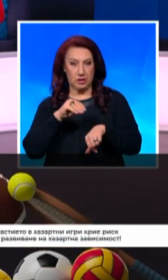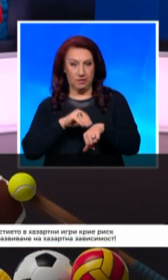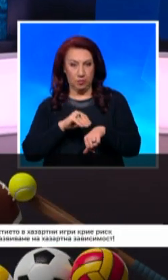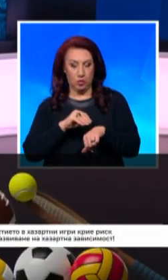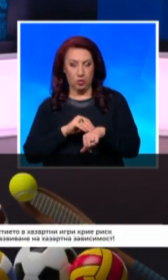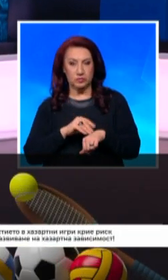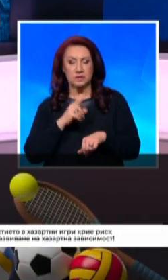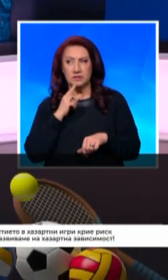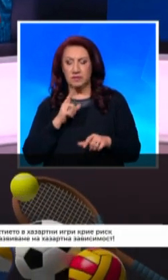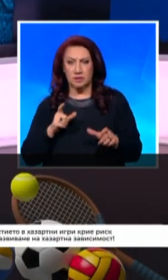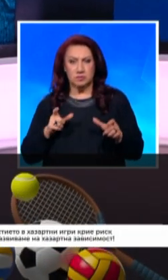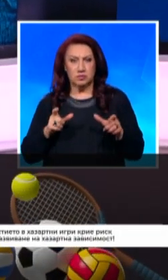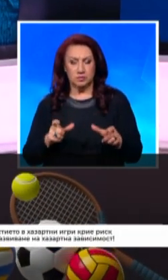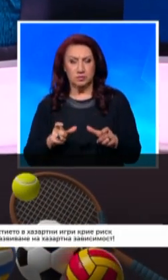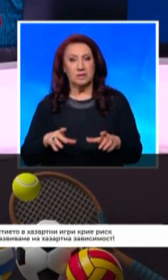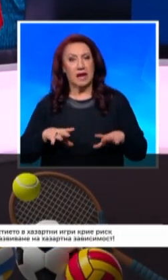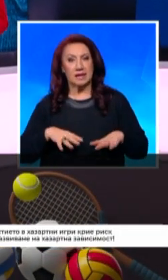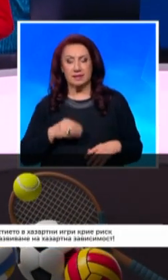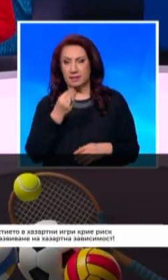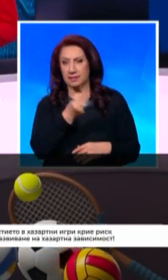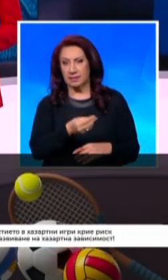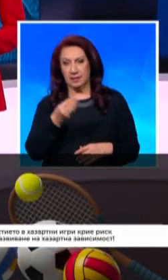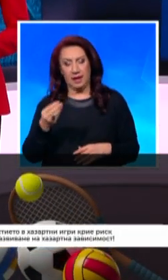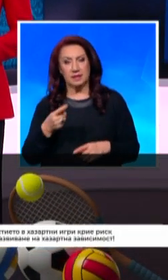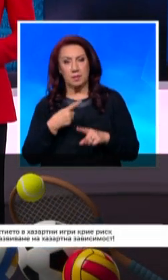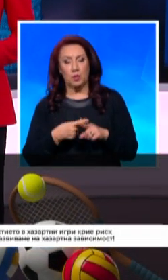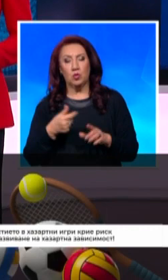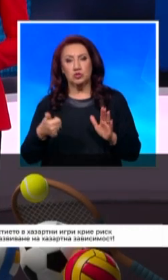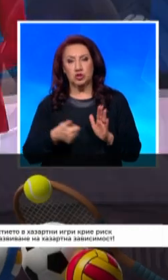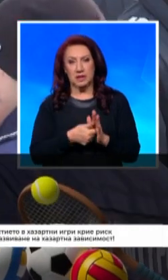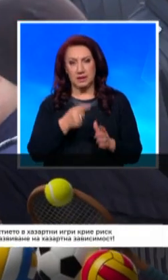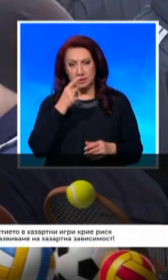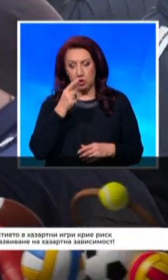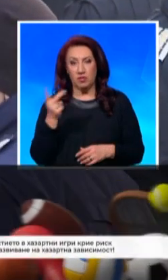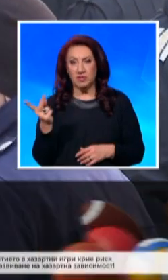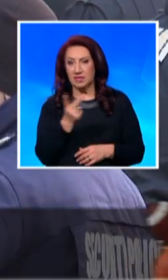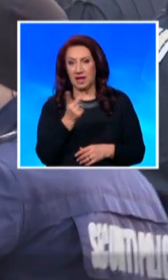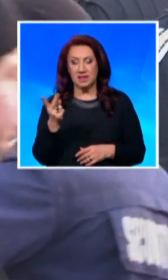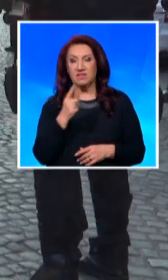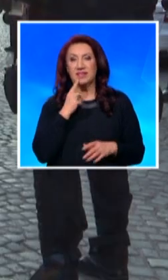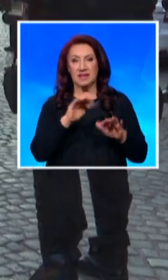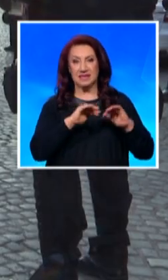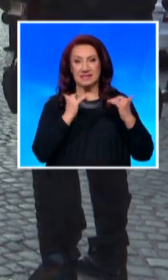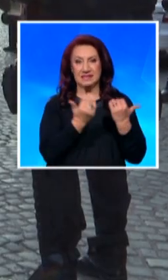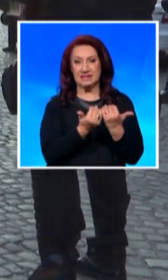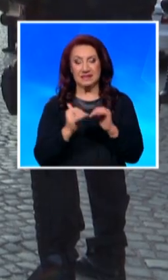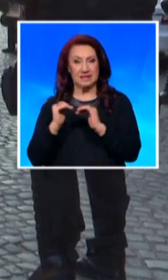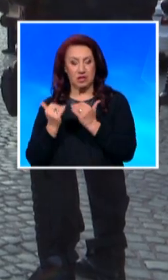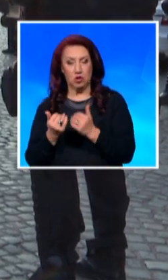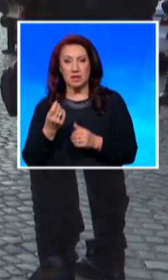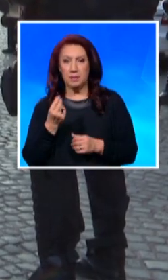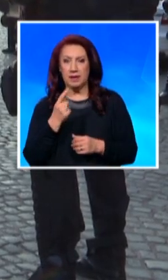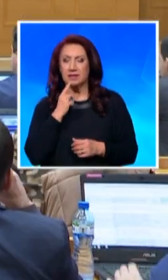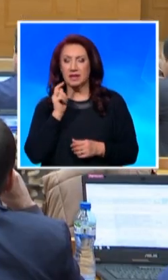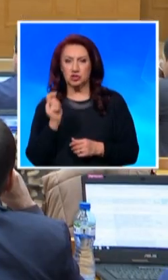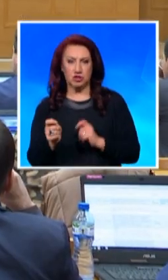Общинският съвет града отпусна по още 16 милиона и 350 хиляди лева за съоръженията на Ботев и Локомотив. Средствата ще бъдат разплатени